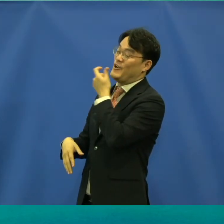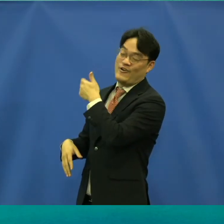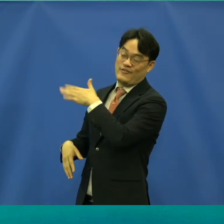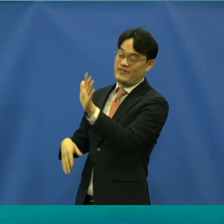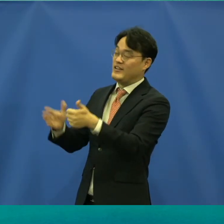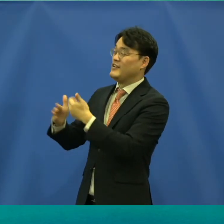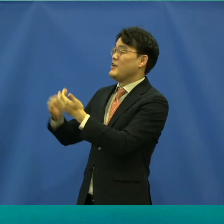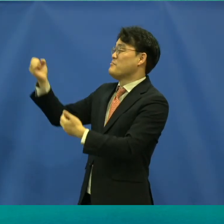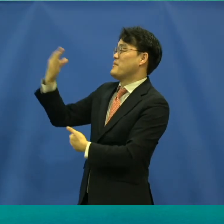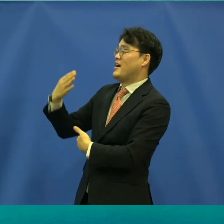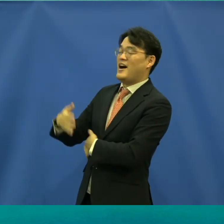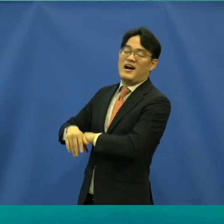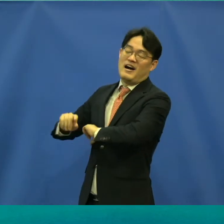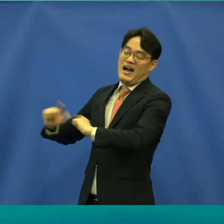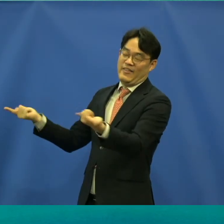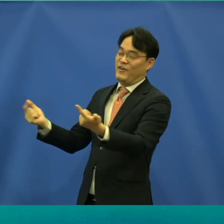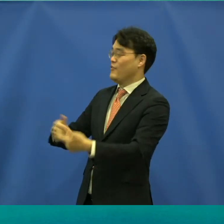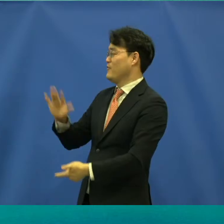실패했음에도 거부하고